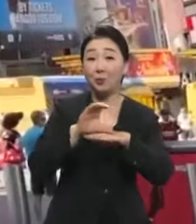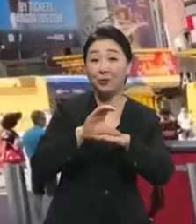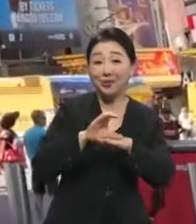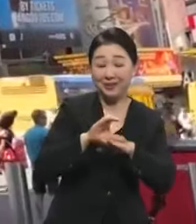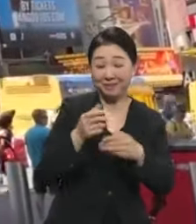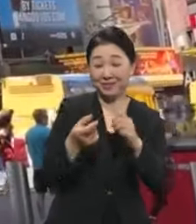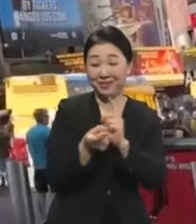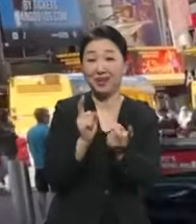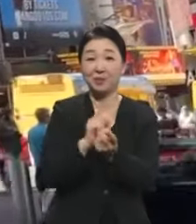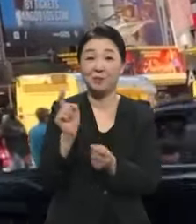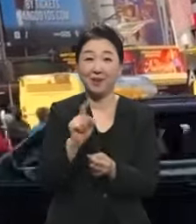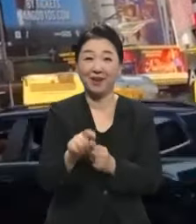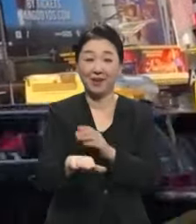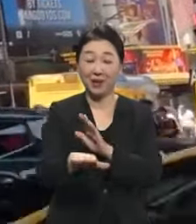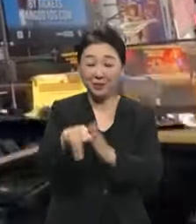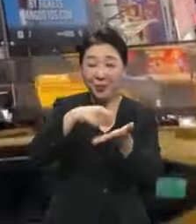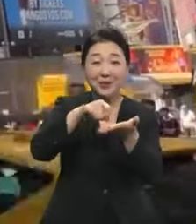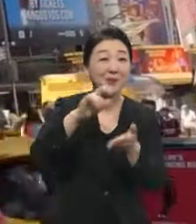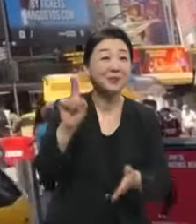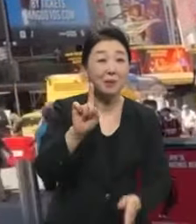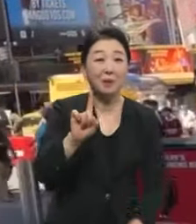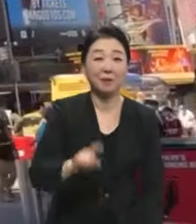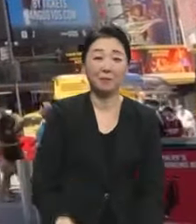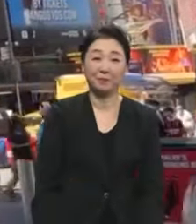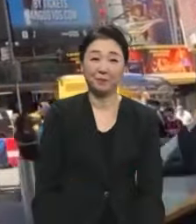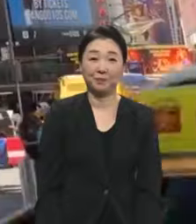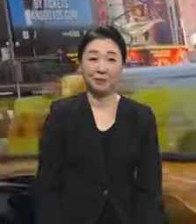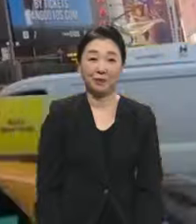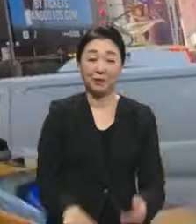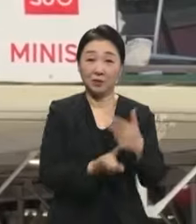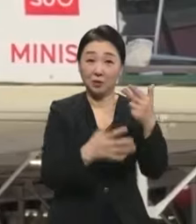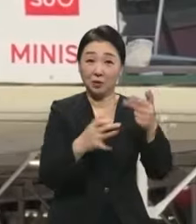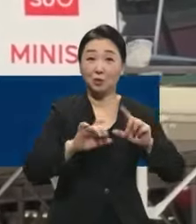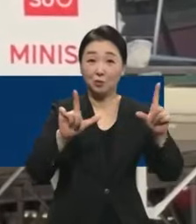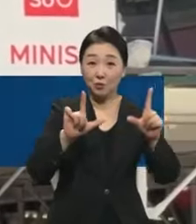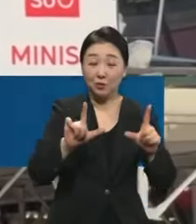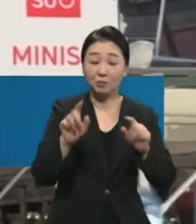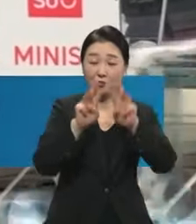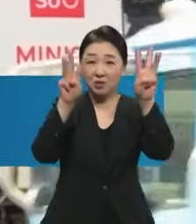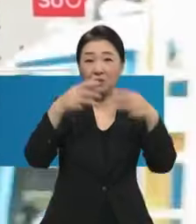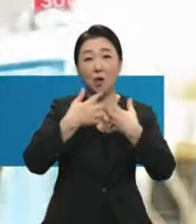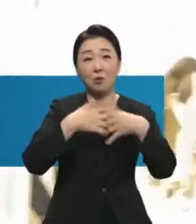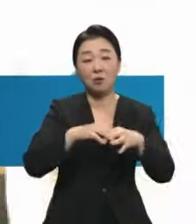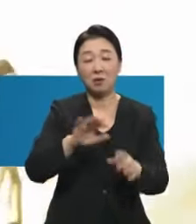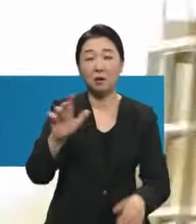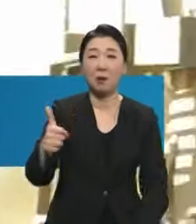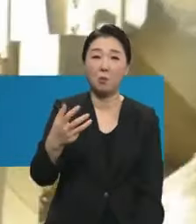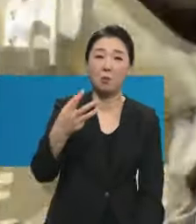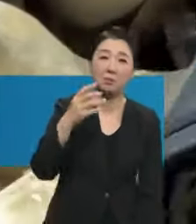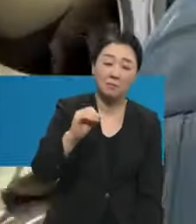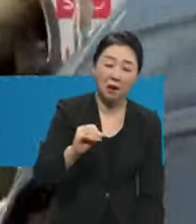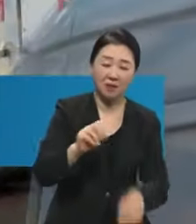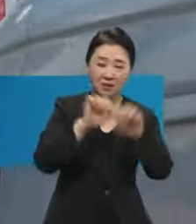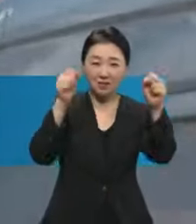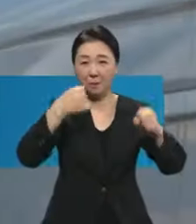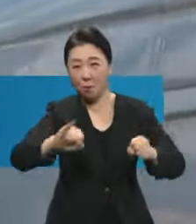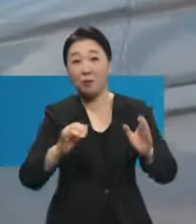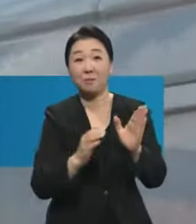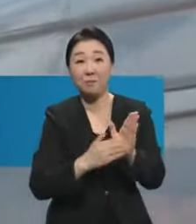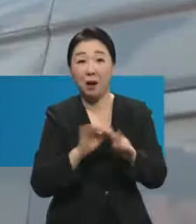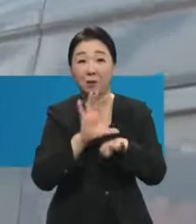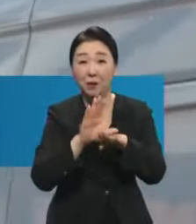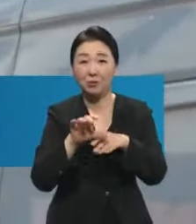그래픽 대신 웬 손글씨였을까요? 지난 19일 850만 대의 윈도우 기계가 시스템 오류를 겪으면서